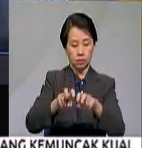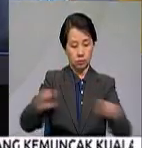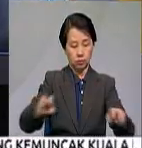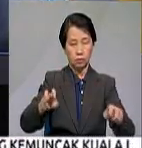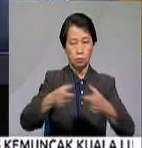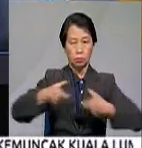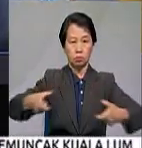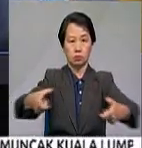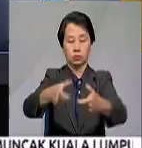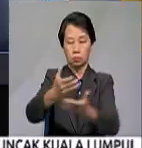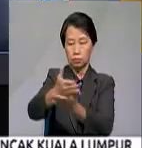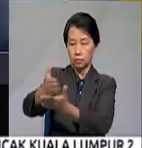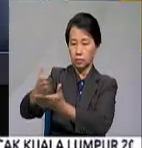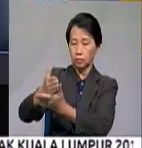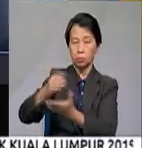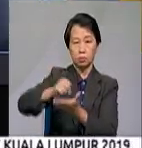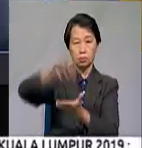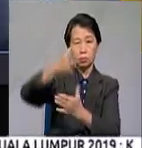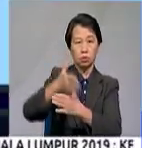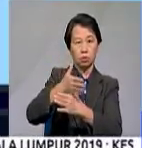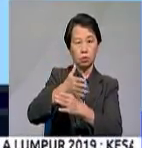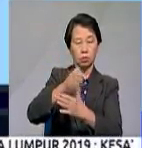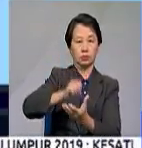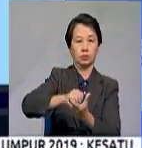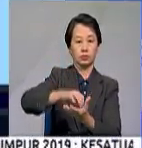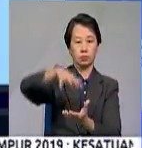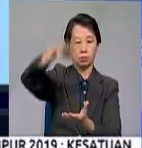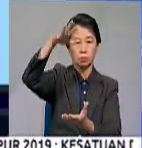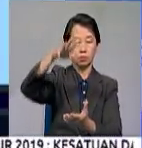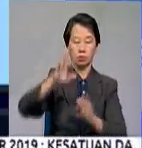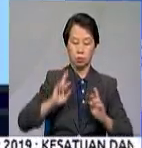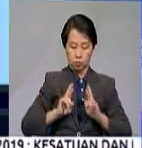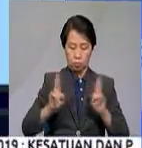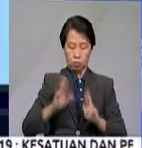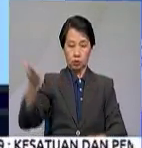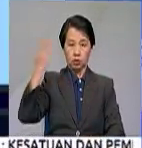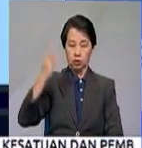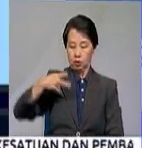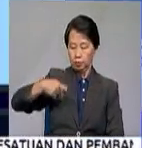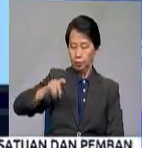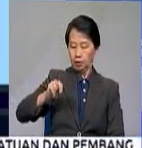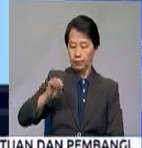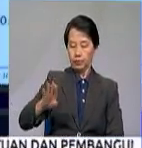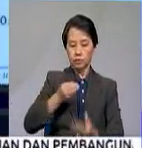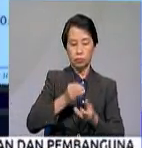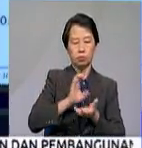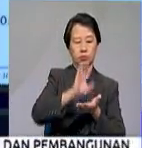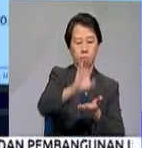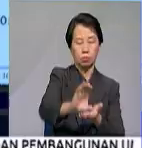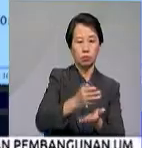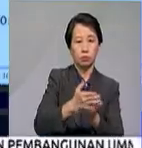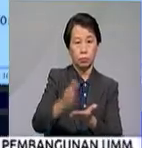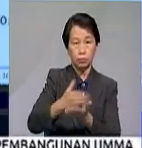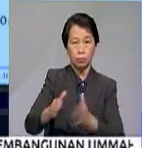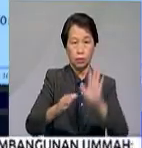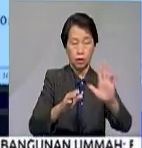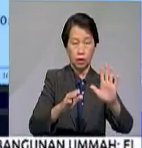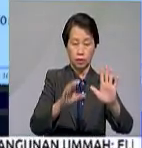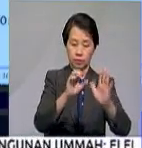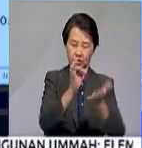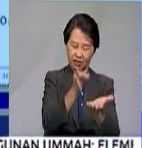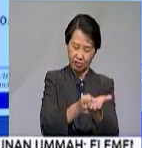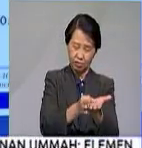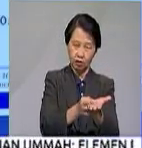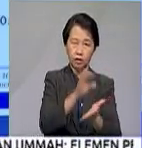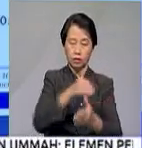bulat pengagihan kekayaan perkongsian kemakmuran. Rabu lalu, PNB mengumumkan agihan pendapatan 5 sen seunit dan